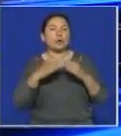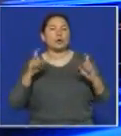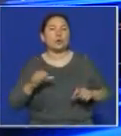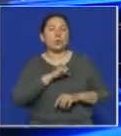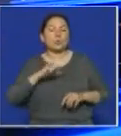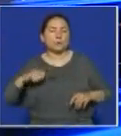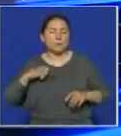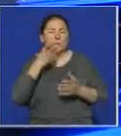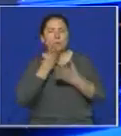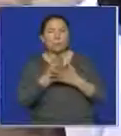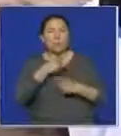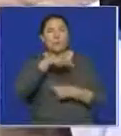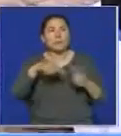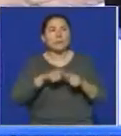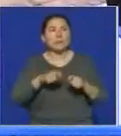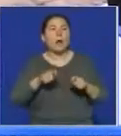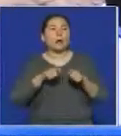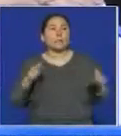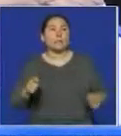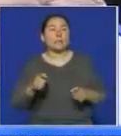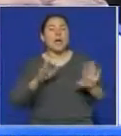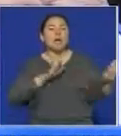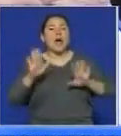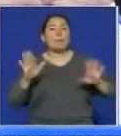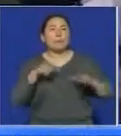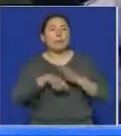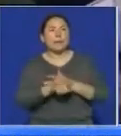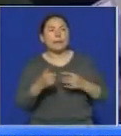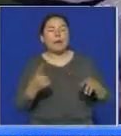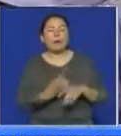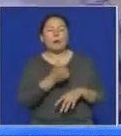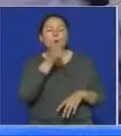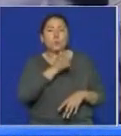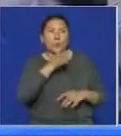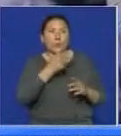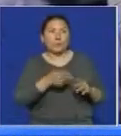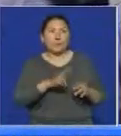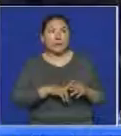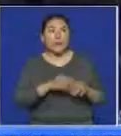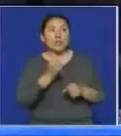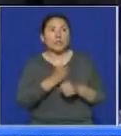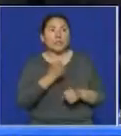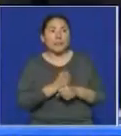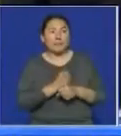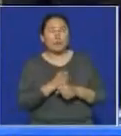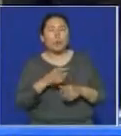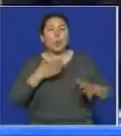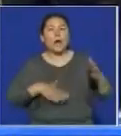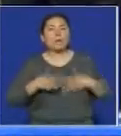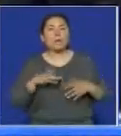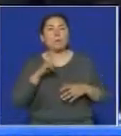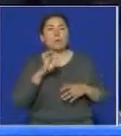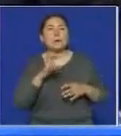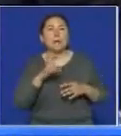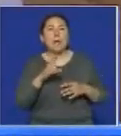өзінің жеке ісінің негізін қалады. Шаһардағы жәрмеңкеде өнімін алғаш қойып, саудашын жасады. Аналардың қуанышымен бөлісуге